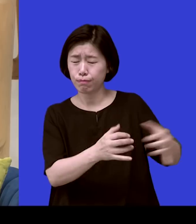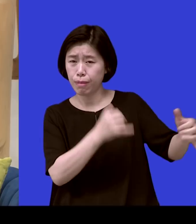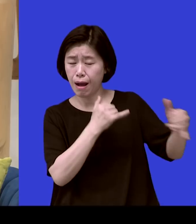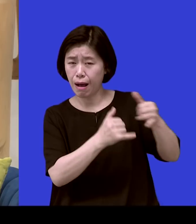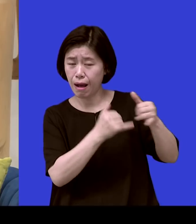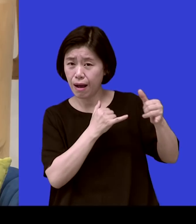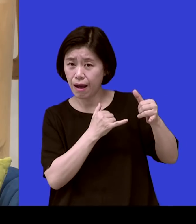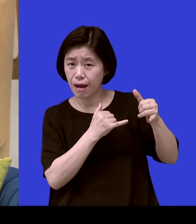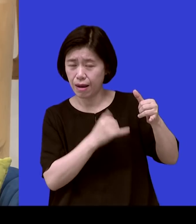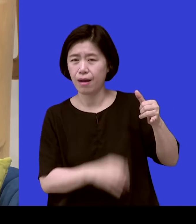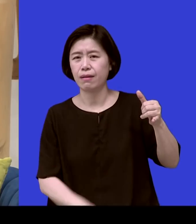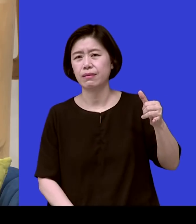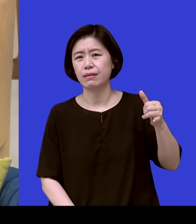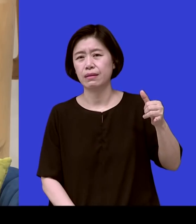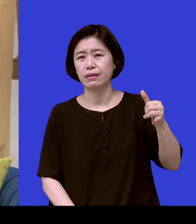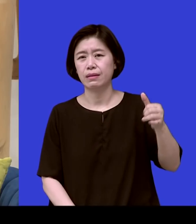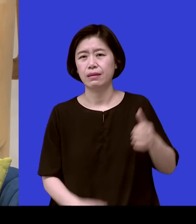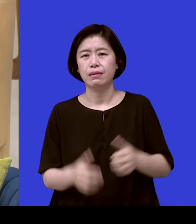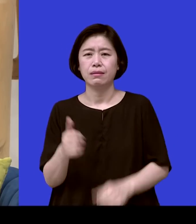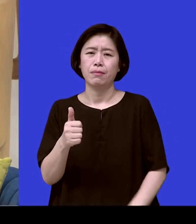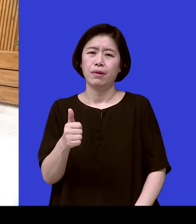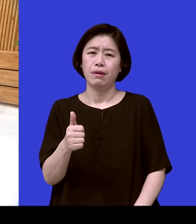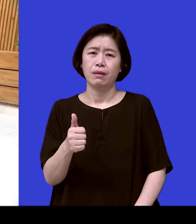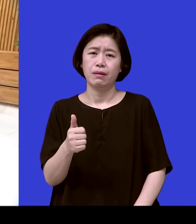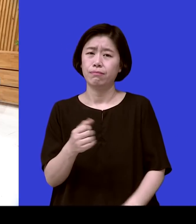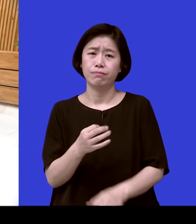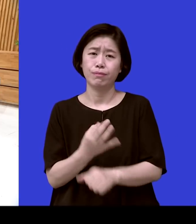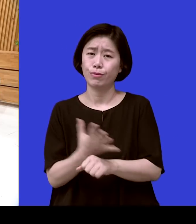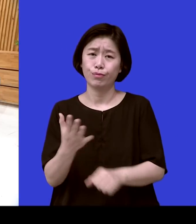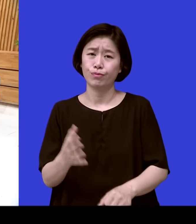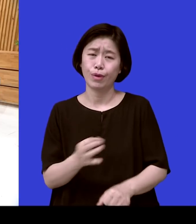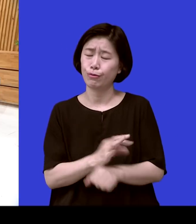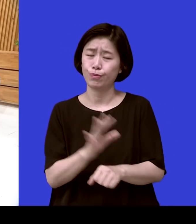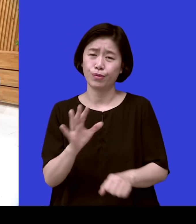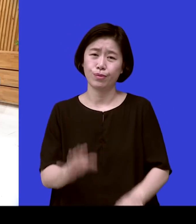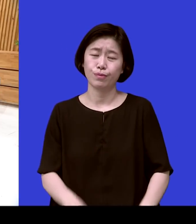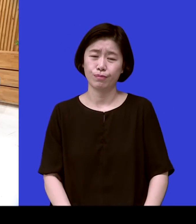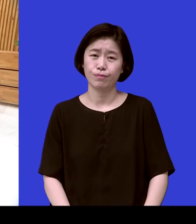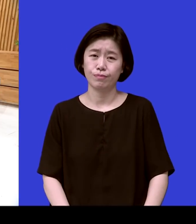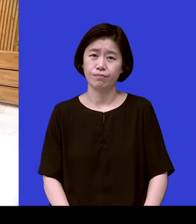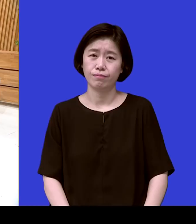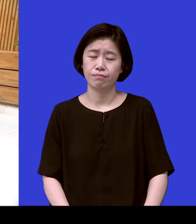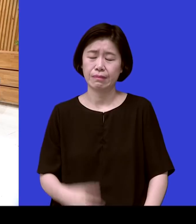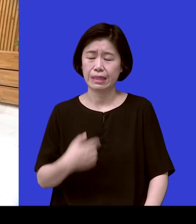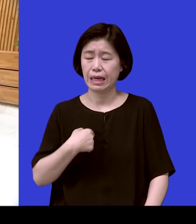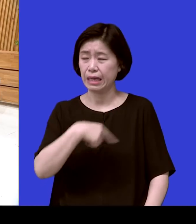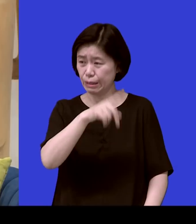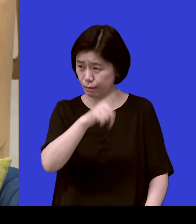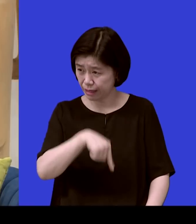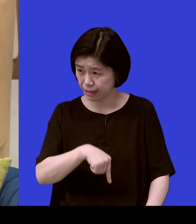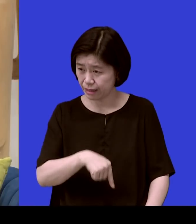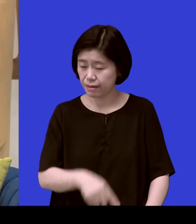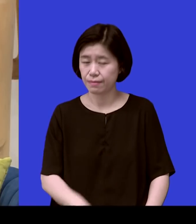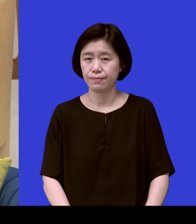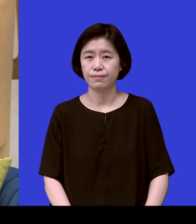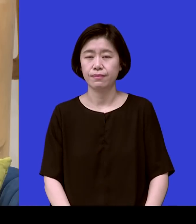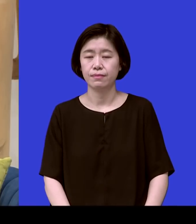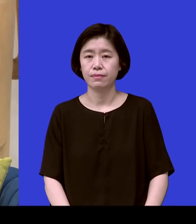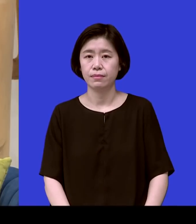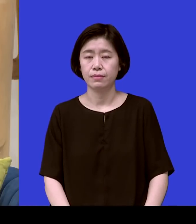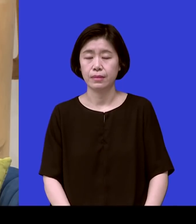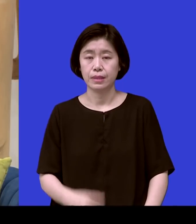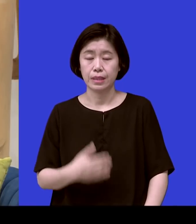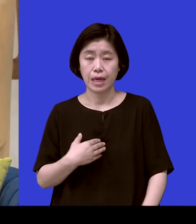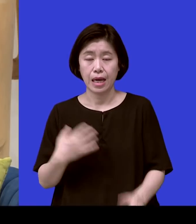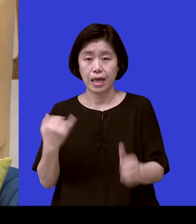남편이 무슨 포대자루 이끌고 걸어가는 것처럼 예. 끌려가서. 내가 갔다 올게. 그러고 나가는데 제가